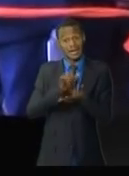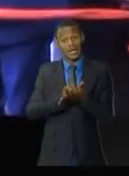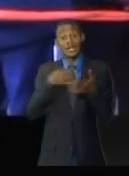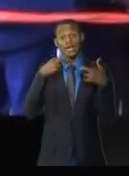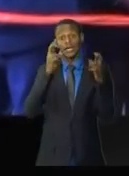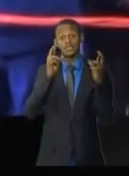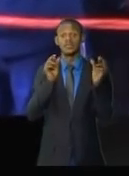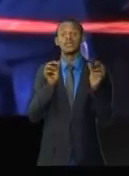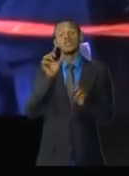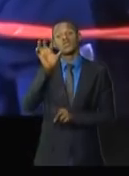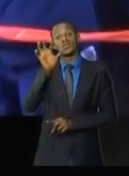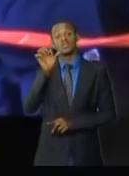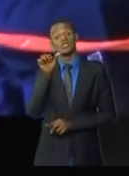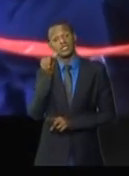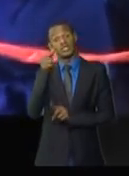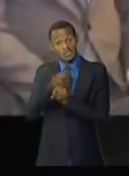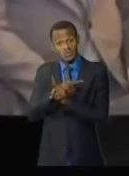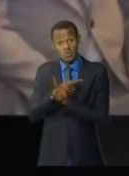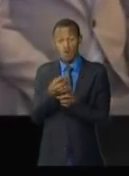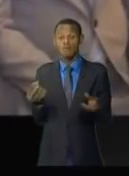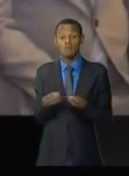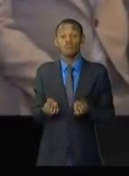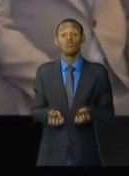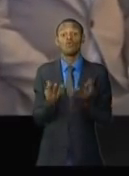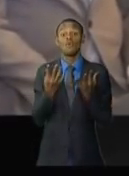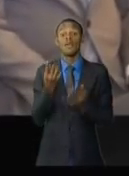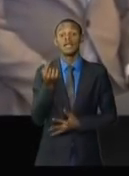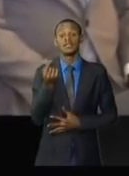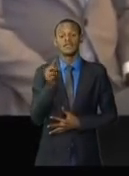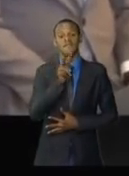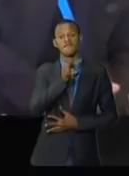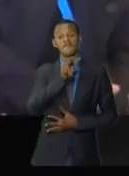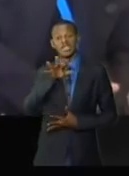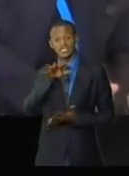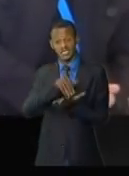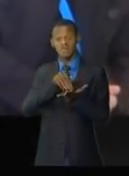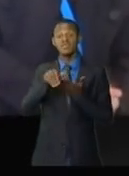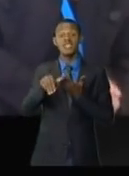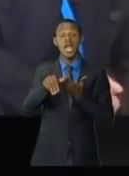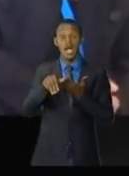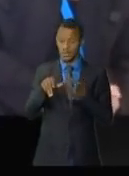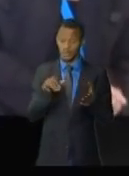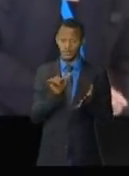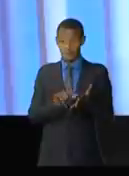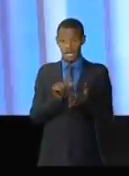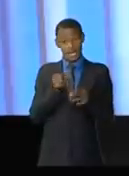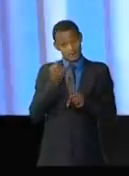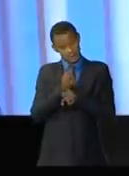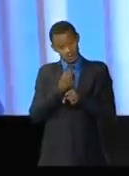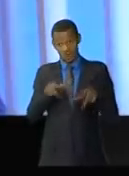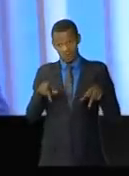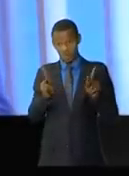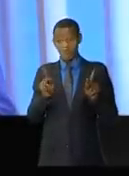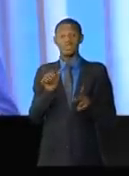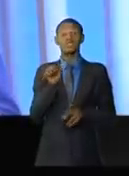de 25 milliards de dollars américains pourvoyant 10 000 emplois directs et 20 000 emplois indirects. Nous saluons